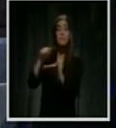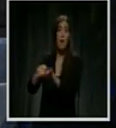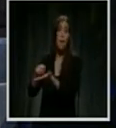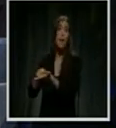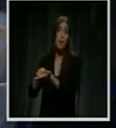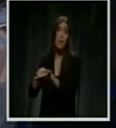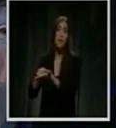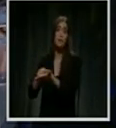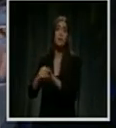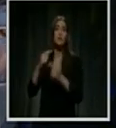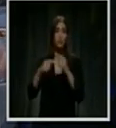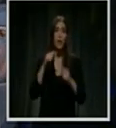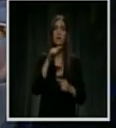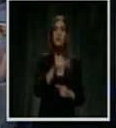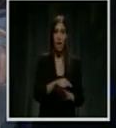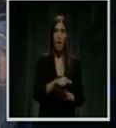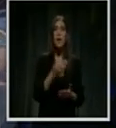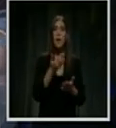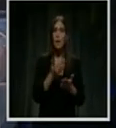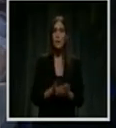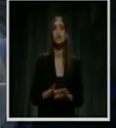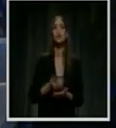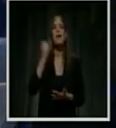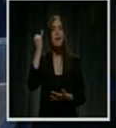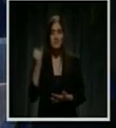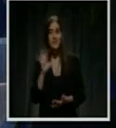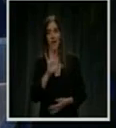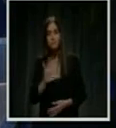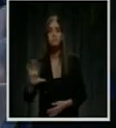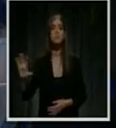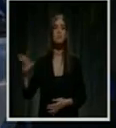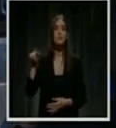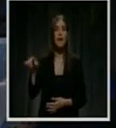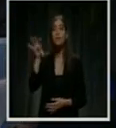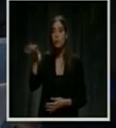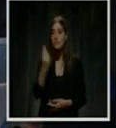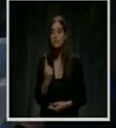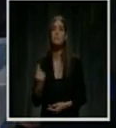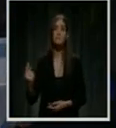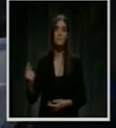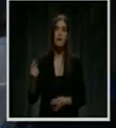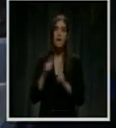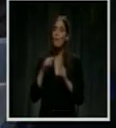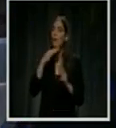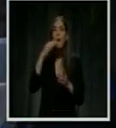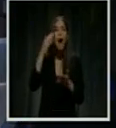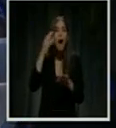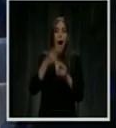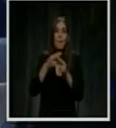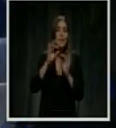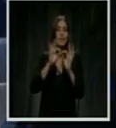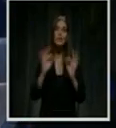l-Ewropa ma il-Palestina jkun stat, ma miliex. Għaliex? Għax jgħid ħaġa u jagħmel